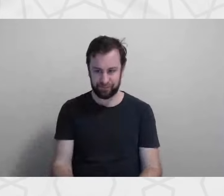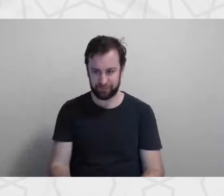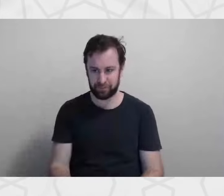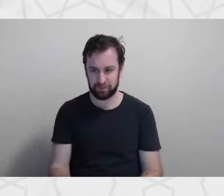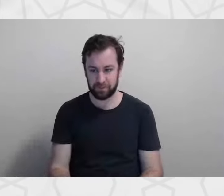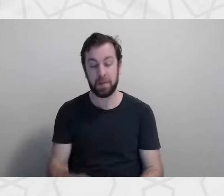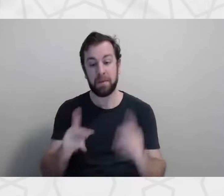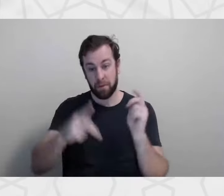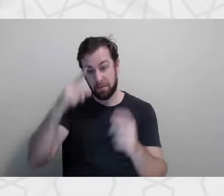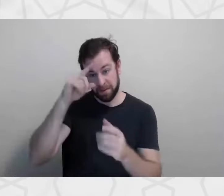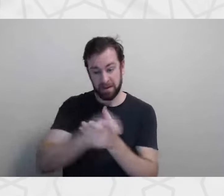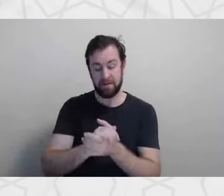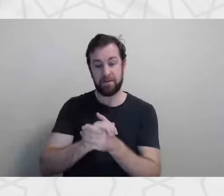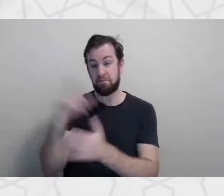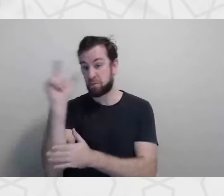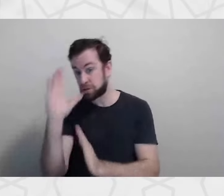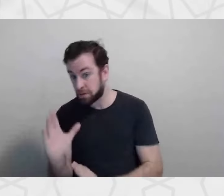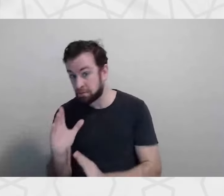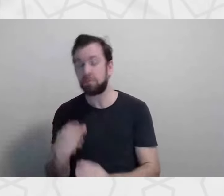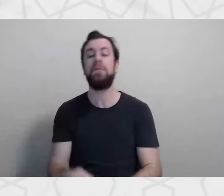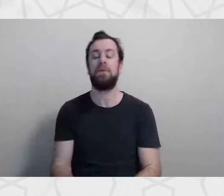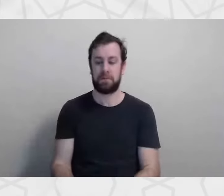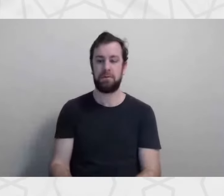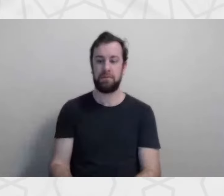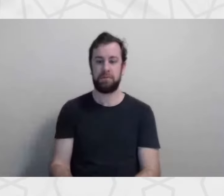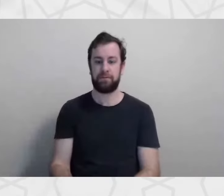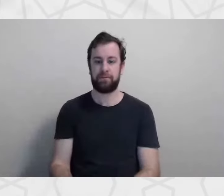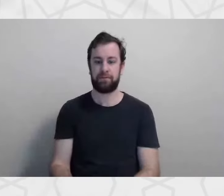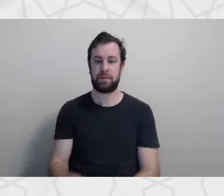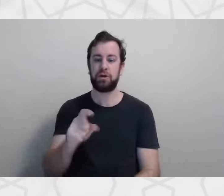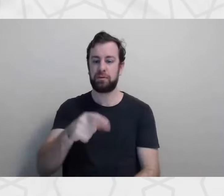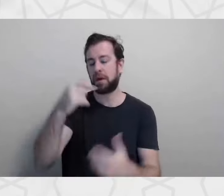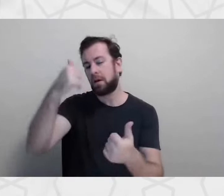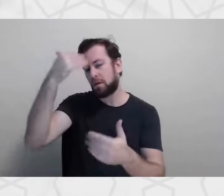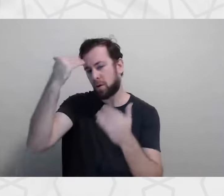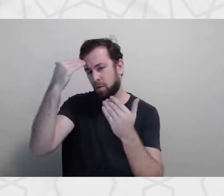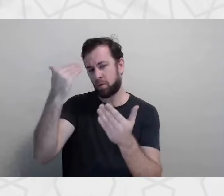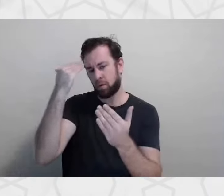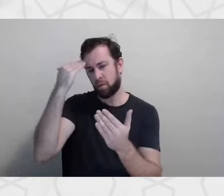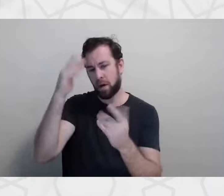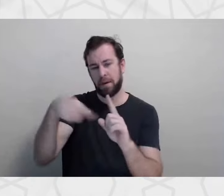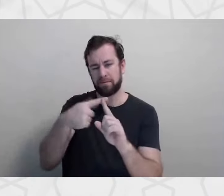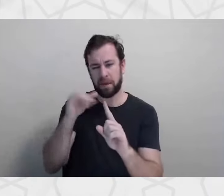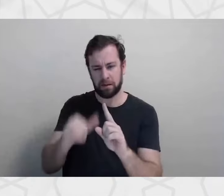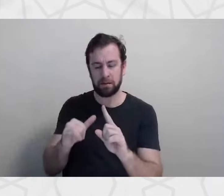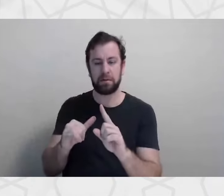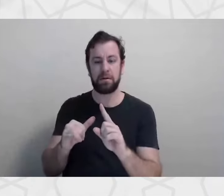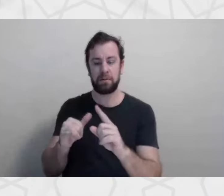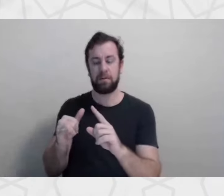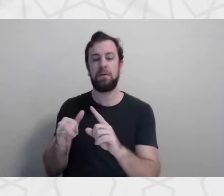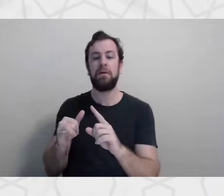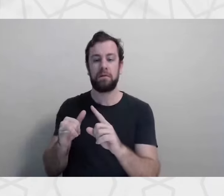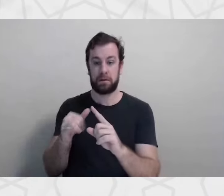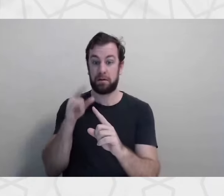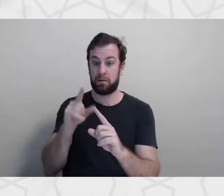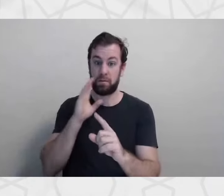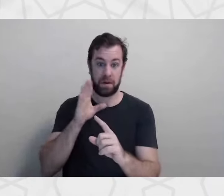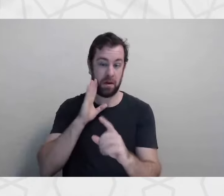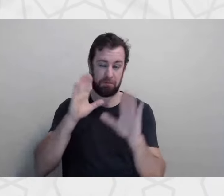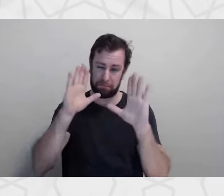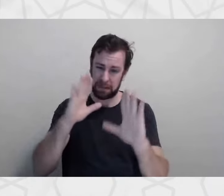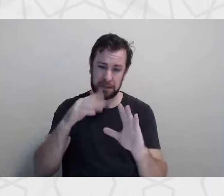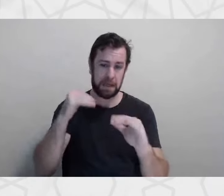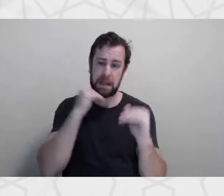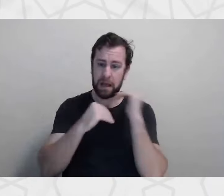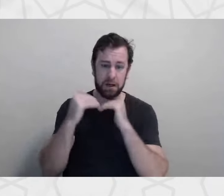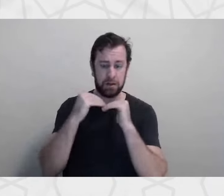for Muslims, be aware of this, as the Prophet ﷺ said. There would be great liars near the end of